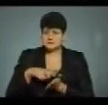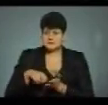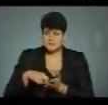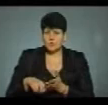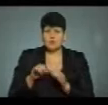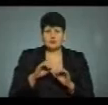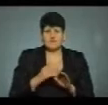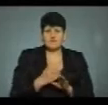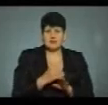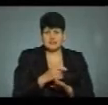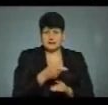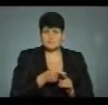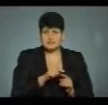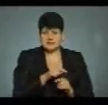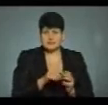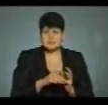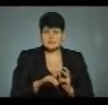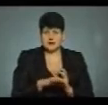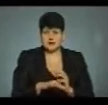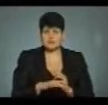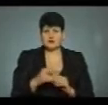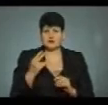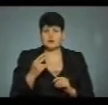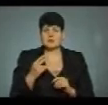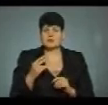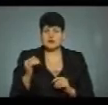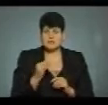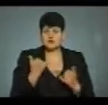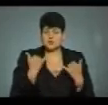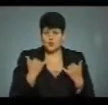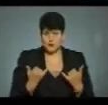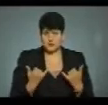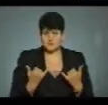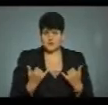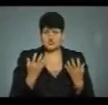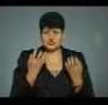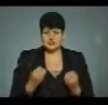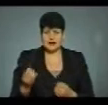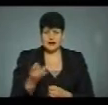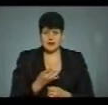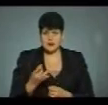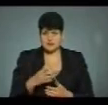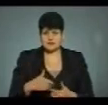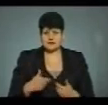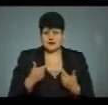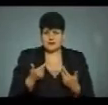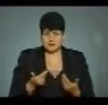виділення даної земельної ділянки, даних двох земельних ділянок. І сьогодні ми ще раз звернемося